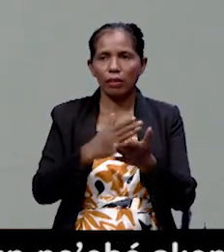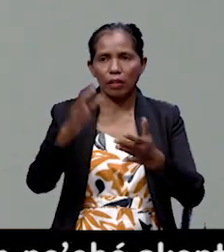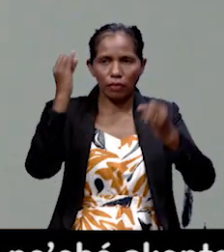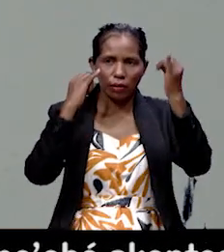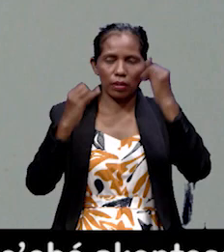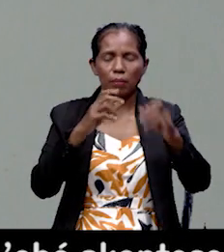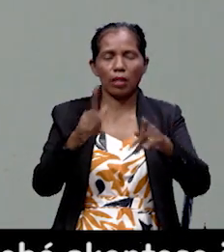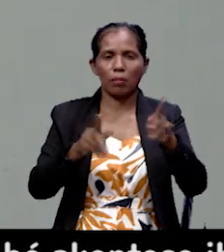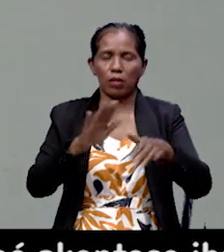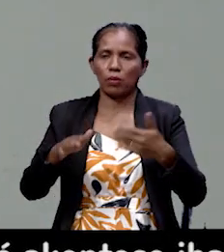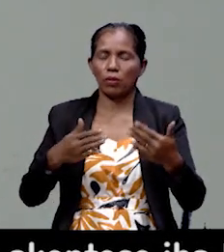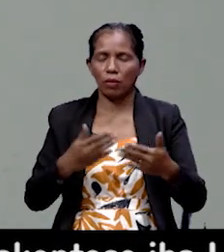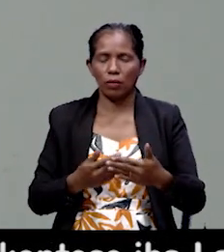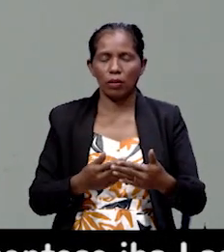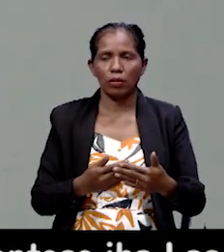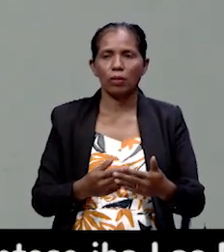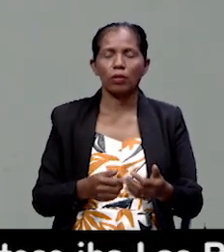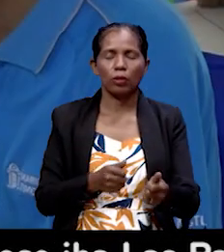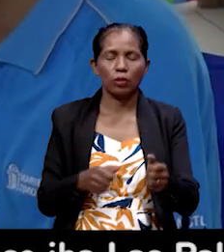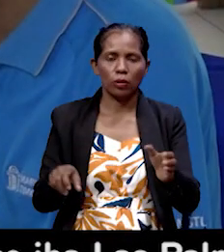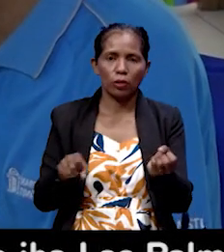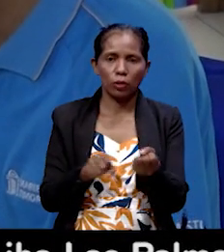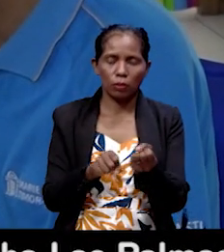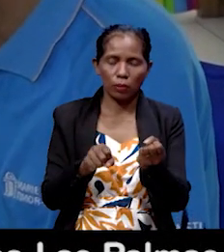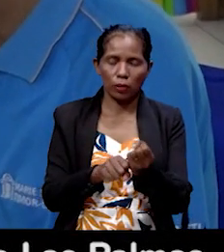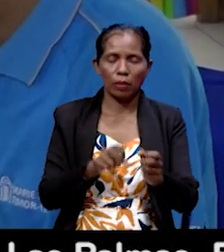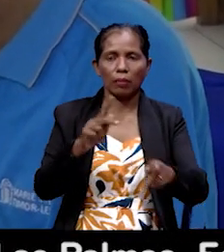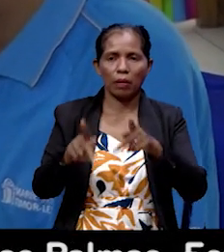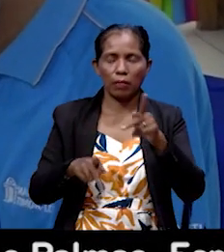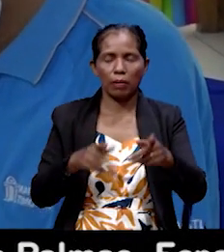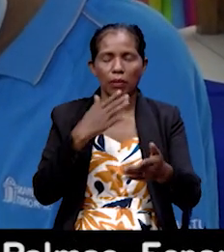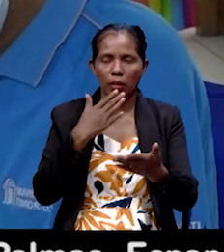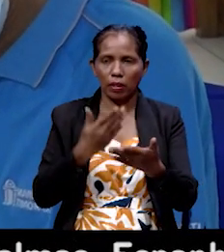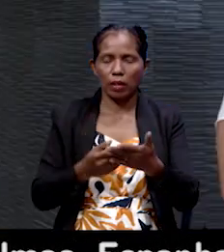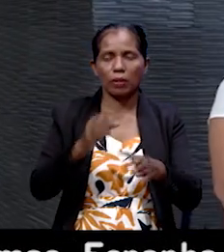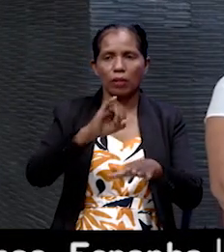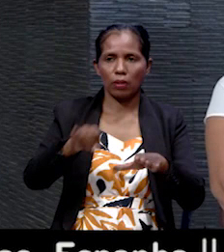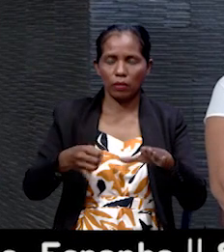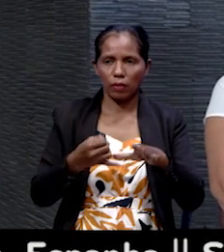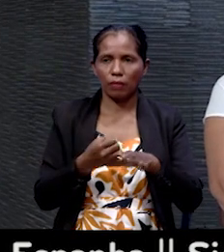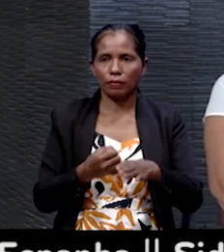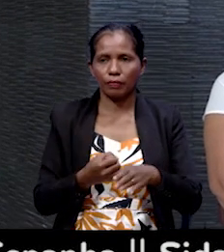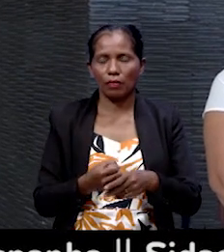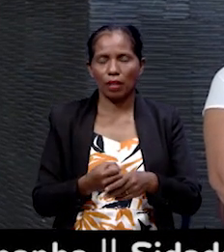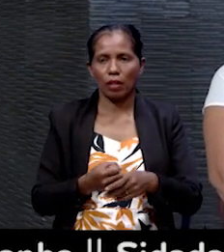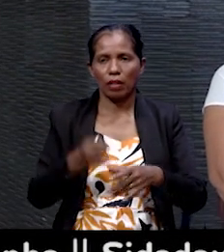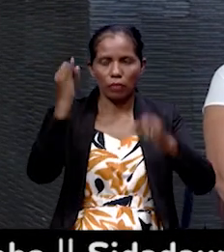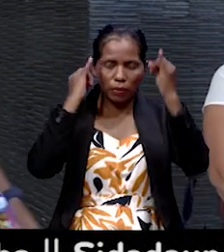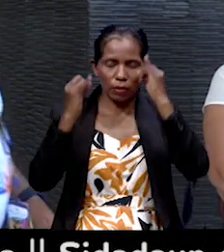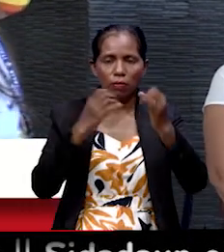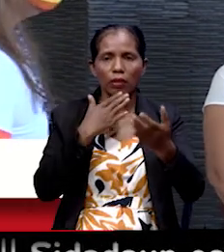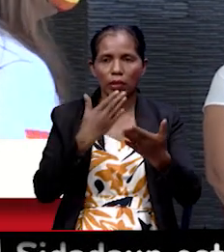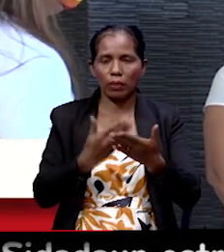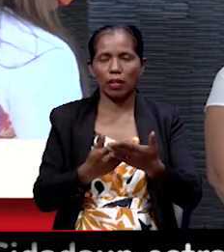ba comunidade onde contribui ba sociedade IDNB tolerante no inclusão. Informação ne di diak tebes mai